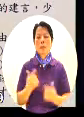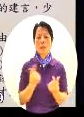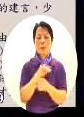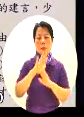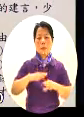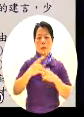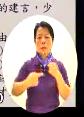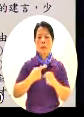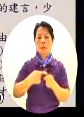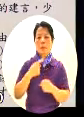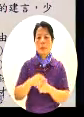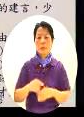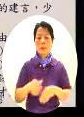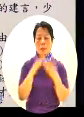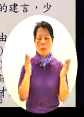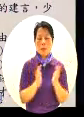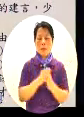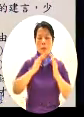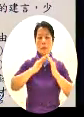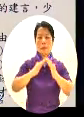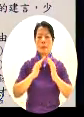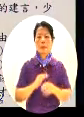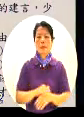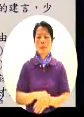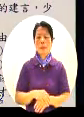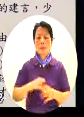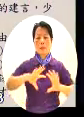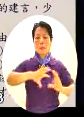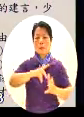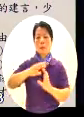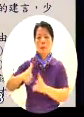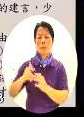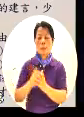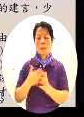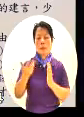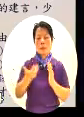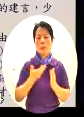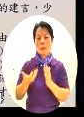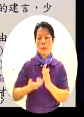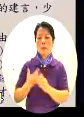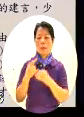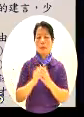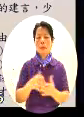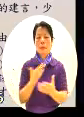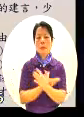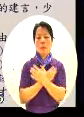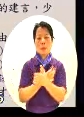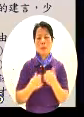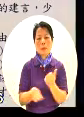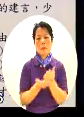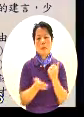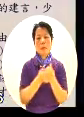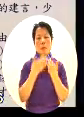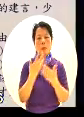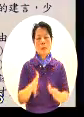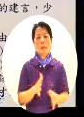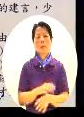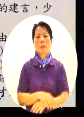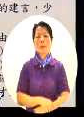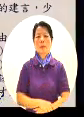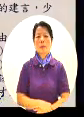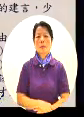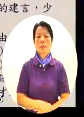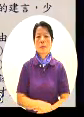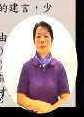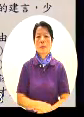们在整个城市啊国际宜居的这些奖项，我们得了蛮多的奖项哈啊，